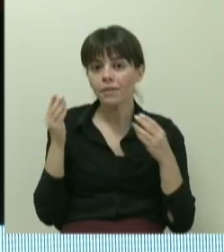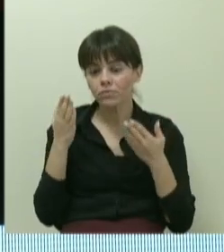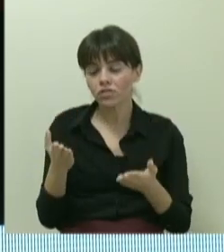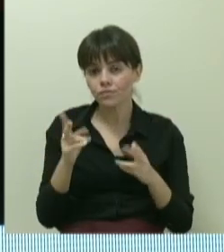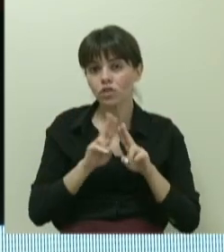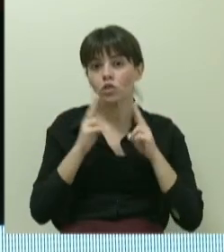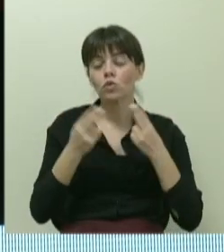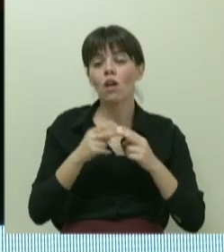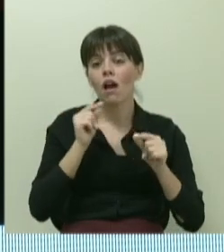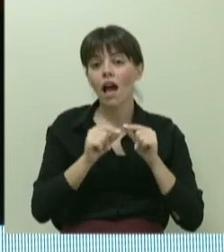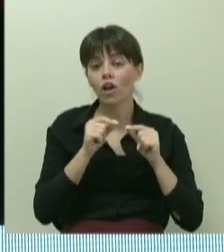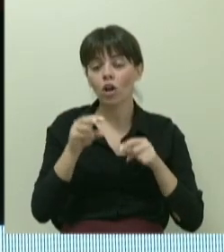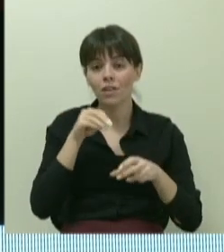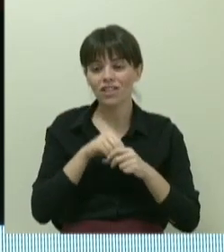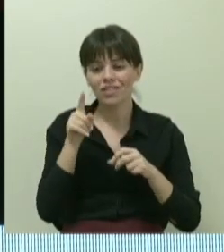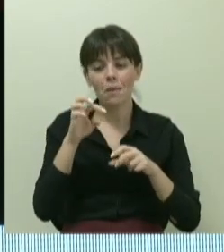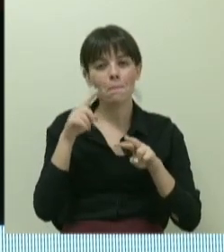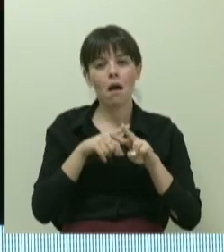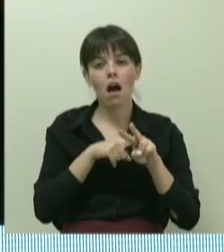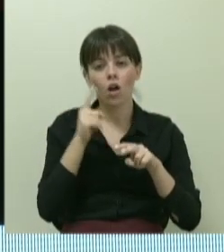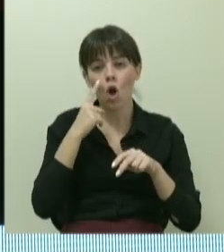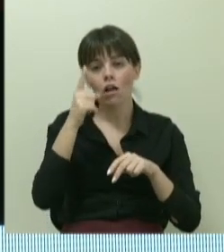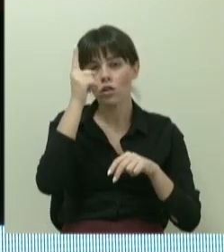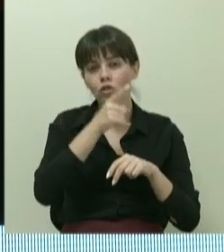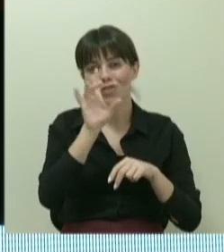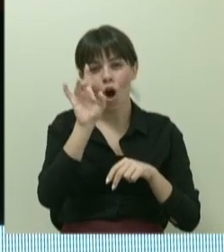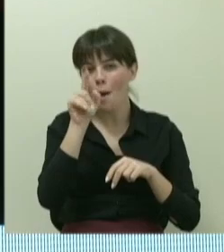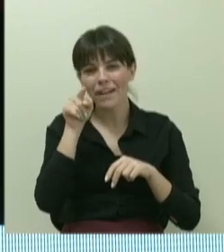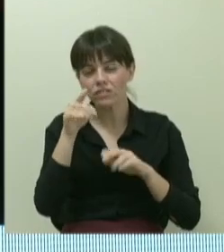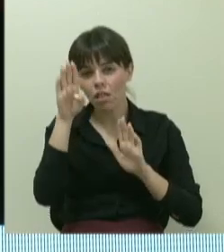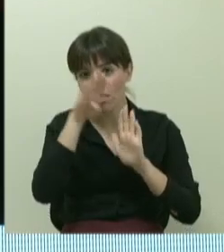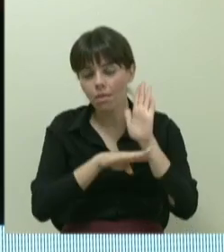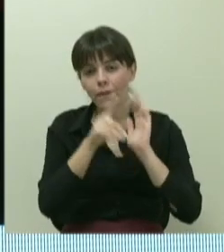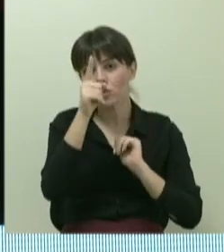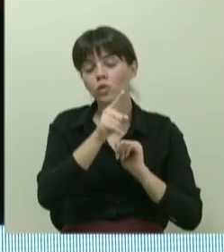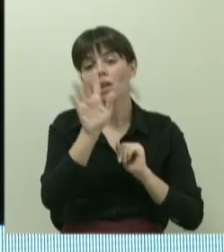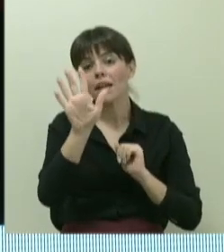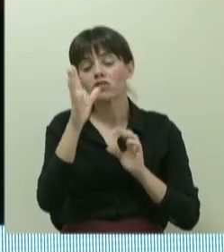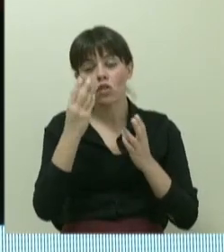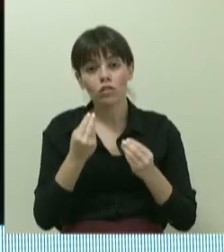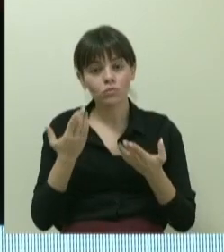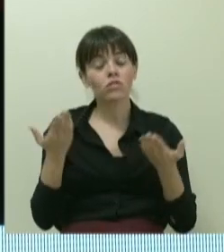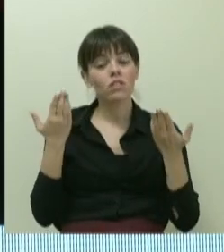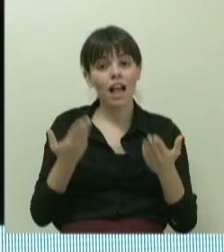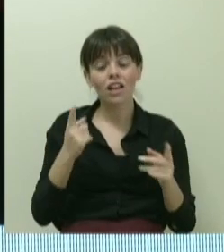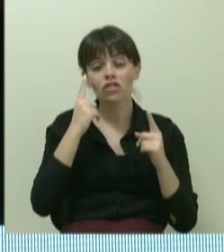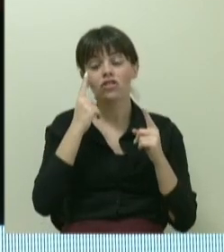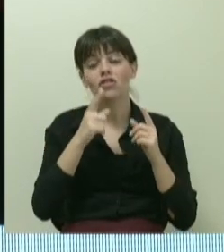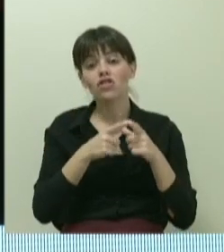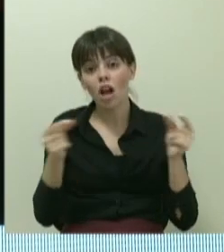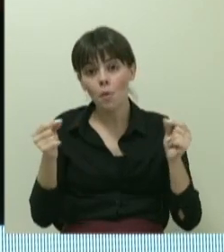Dünya ekonomisindeki payı %15'lerden %5'e düşmüş. Yani